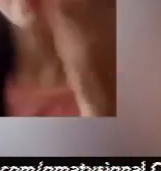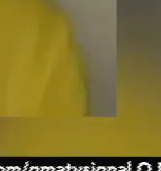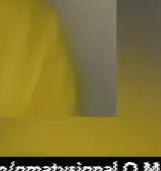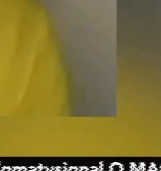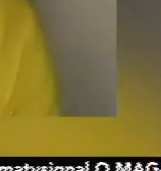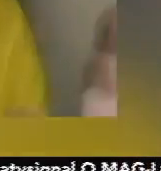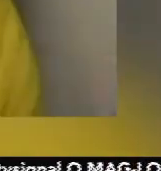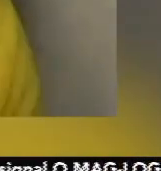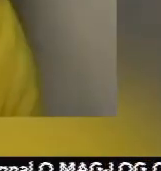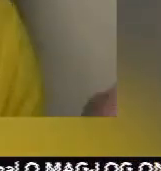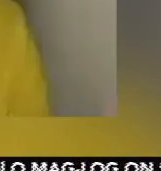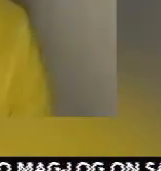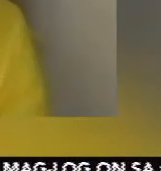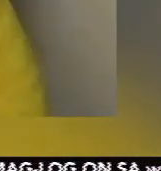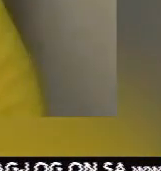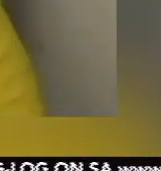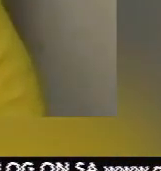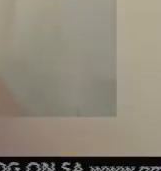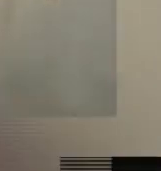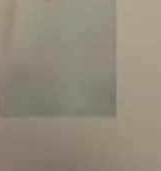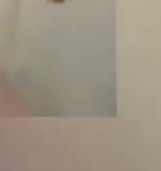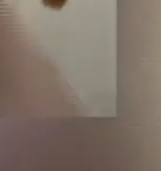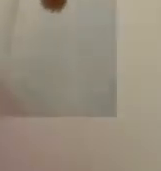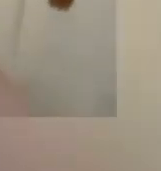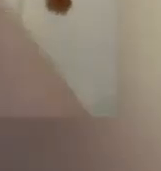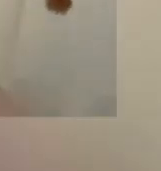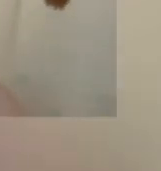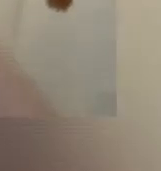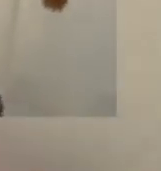Nelson Canlas, updated sa Showbiz Happenings.